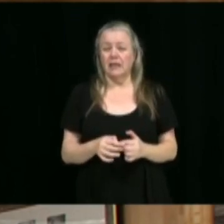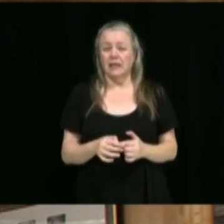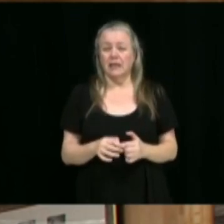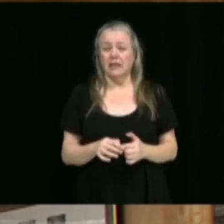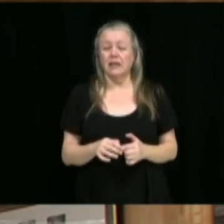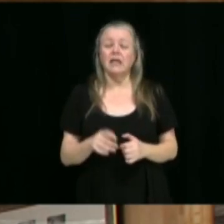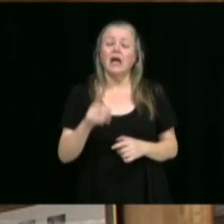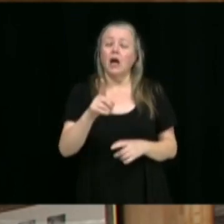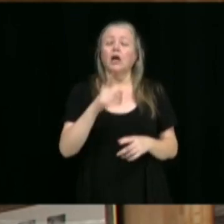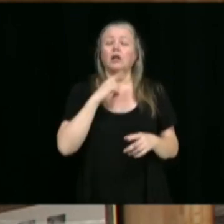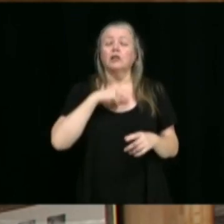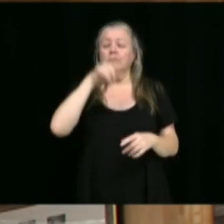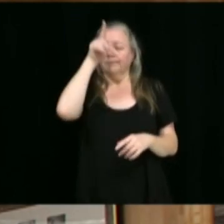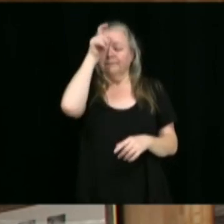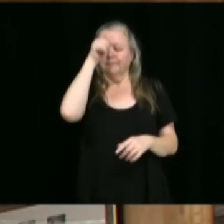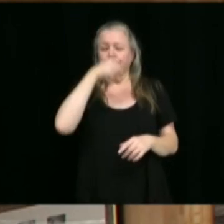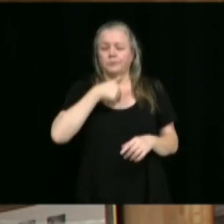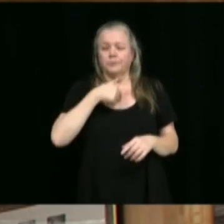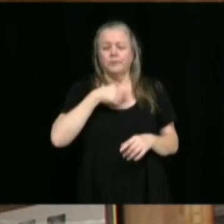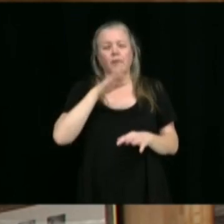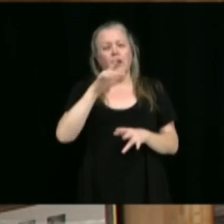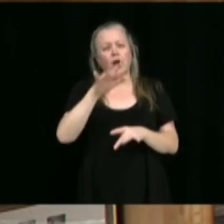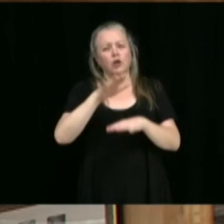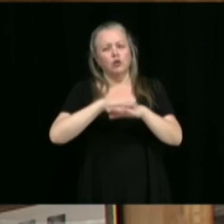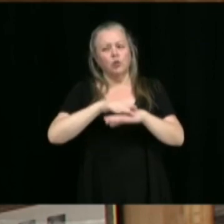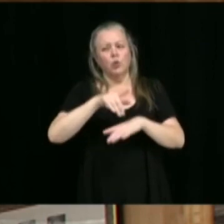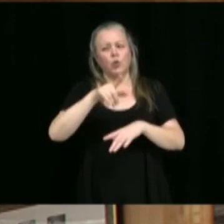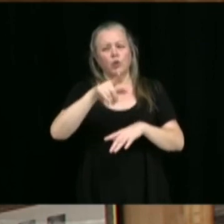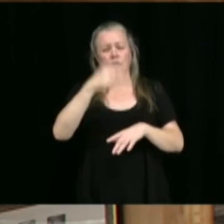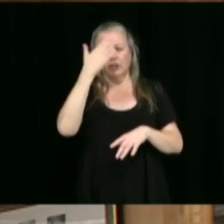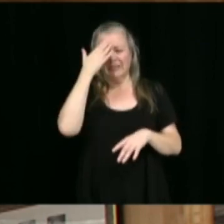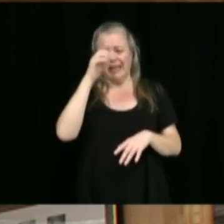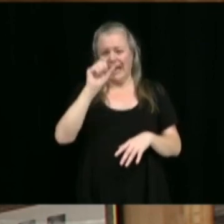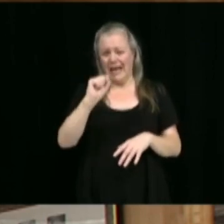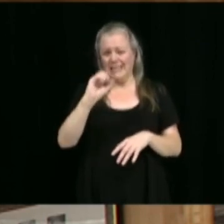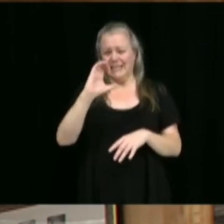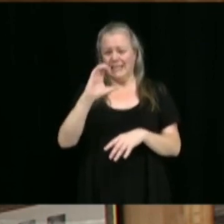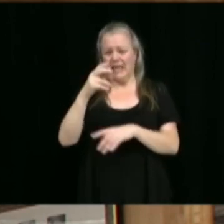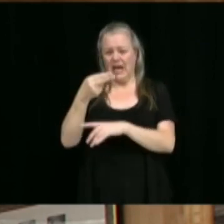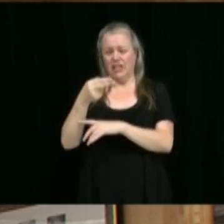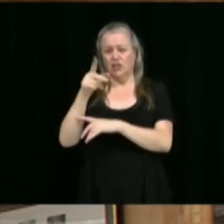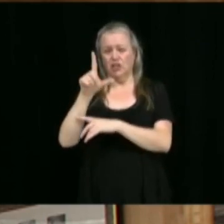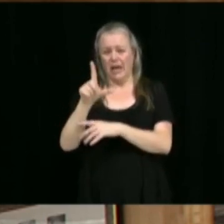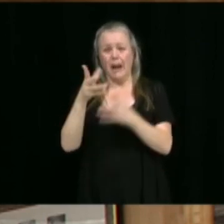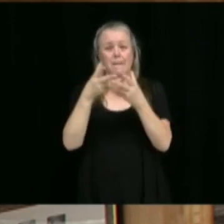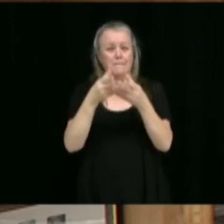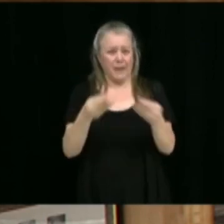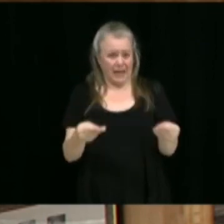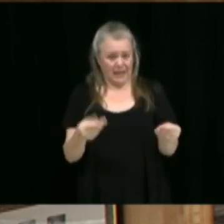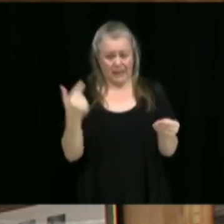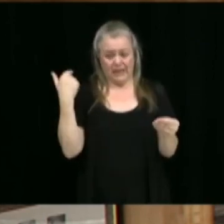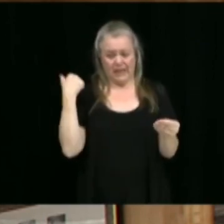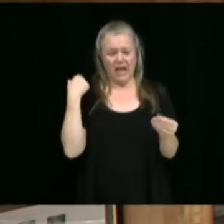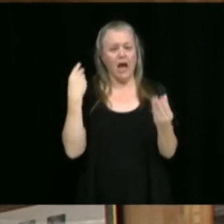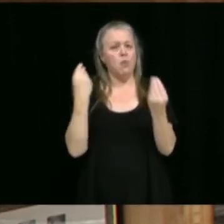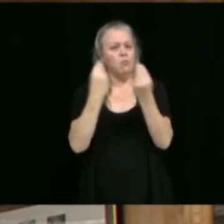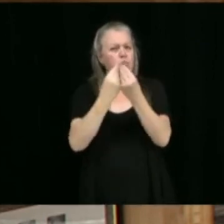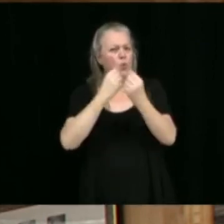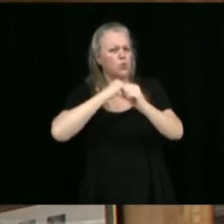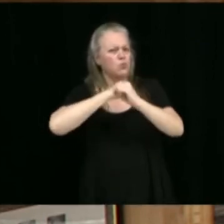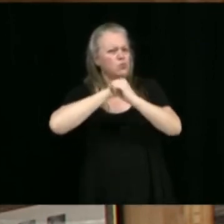c'était, je me demandais, par rapport à... Je sais que la SCHL, au printemps, elle faisait beaucoup de promotions pour